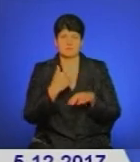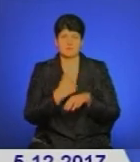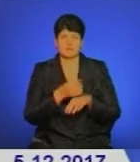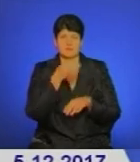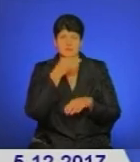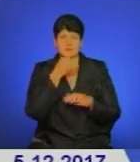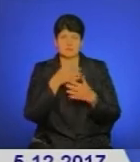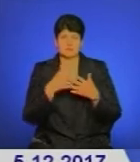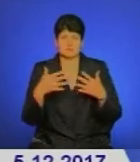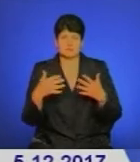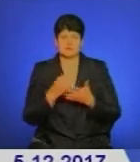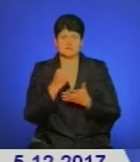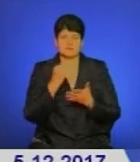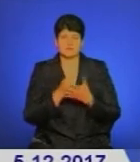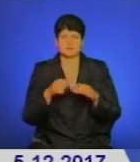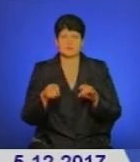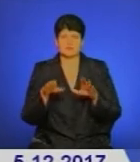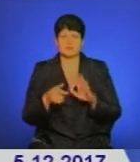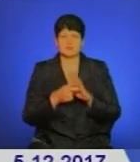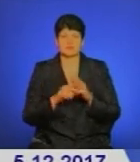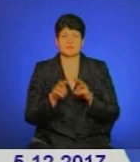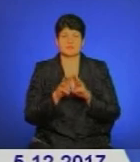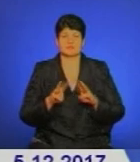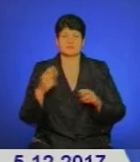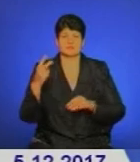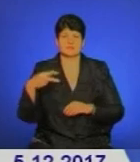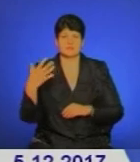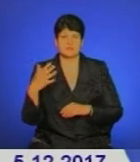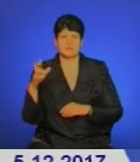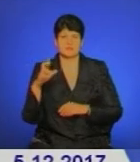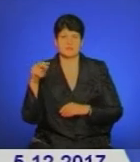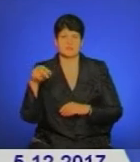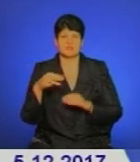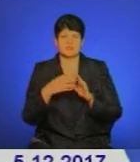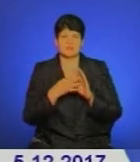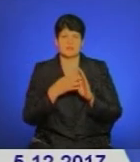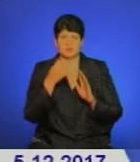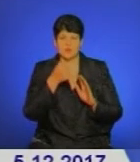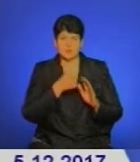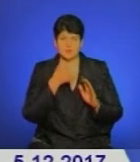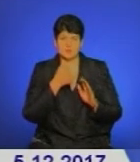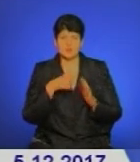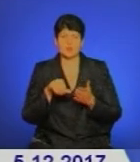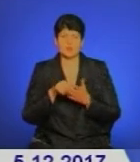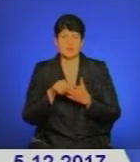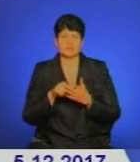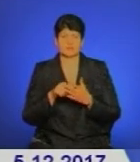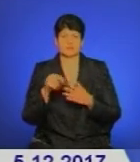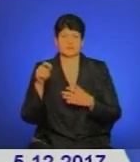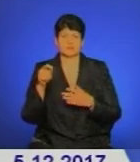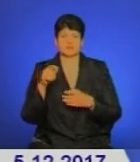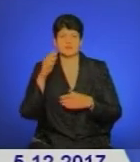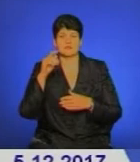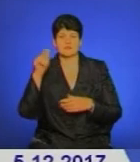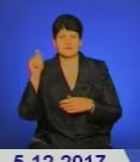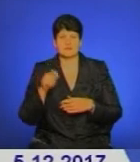лікарських засобів, затвердженого постановою Кабміну від 25 березня 2009 року. Учасники бойових дій, інваліди війни